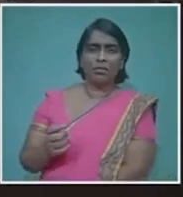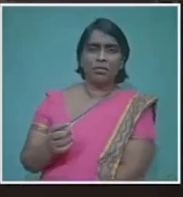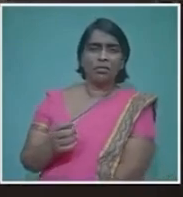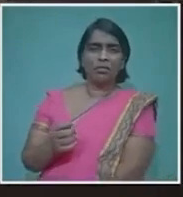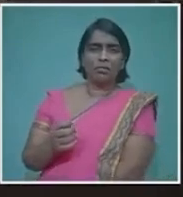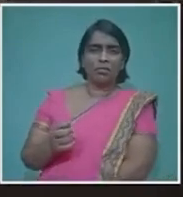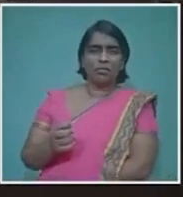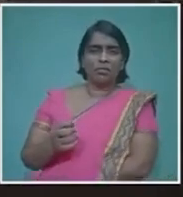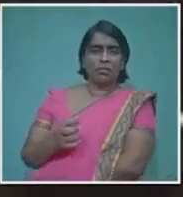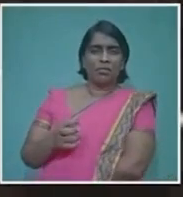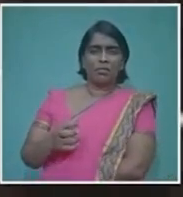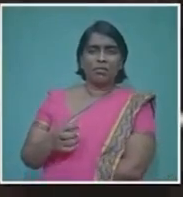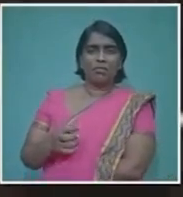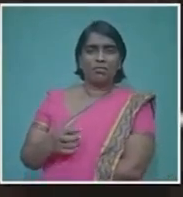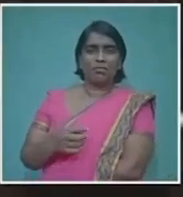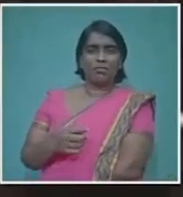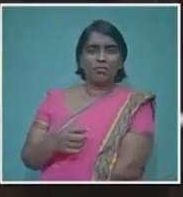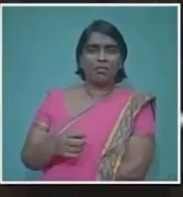හරි. ධර්මන්තුමා.